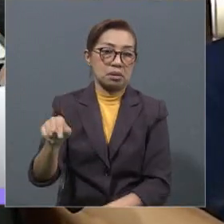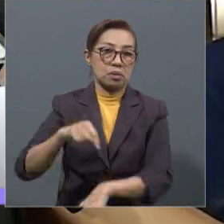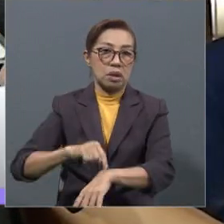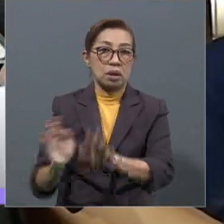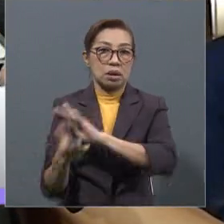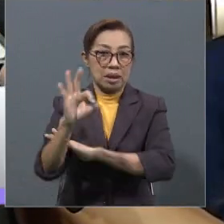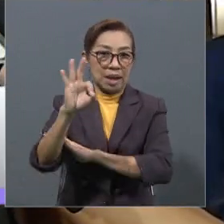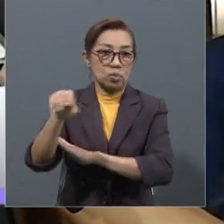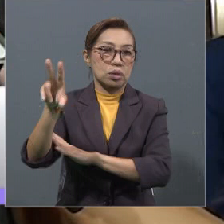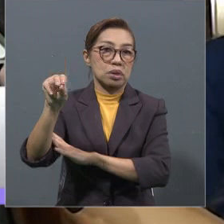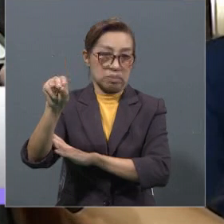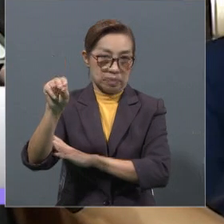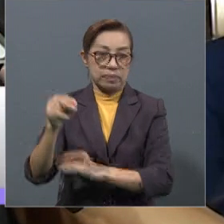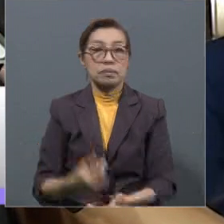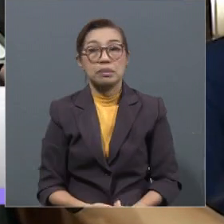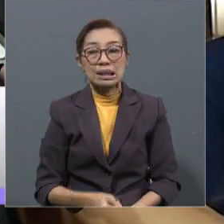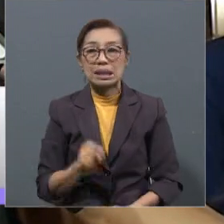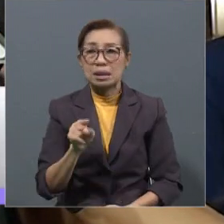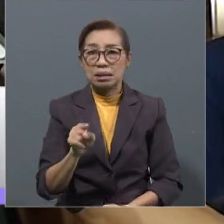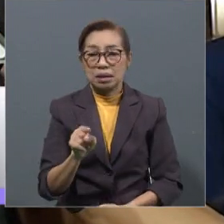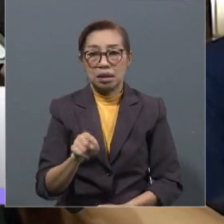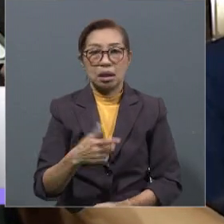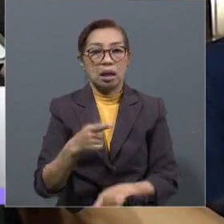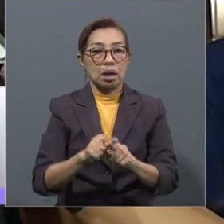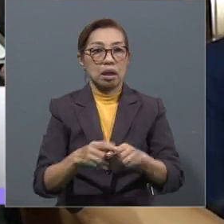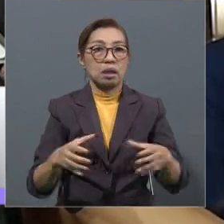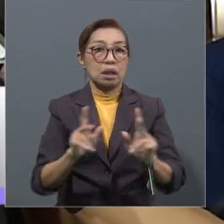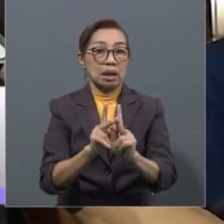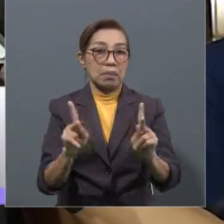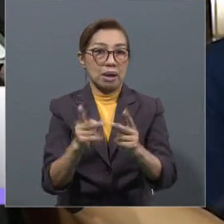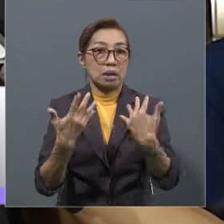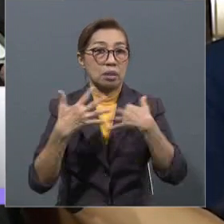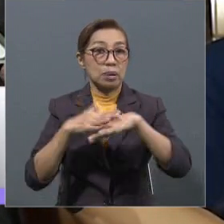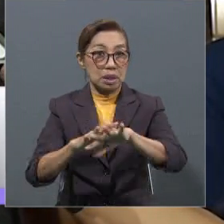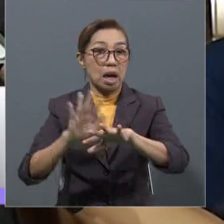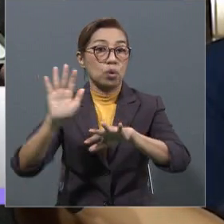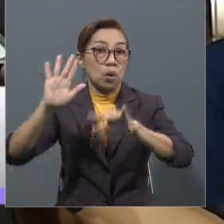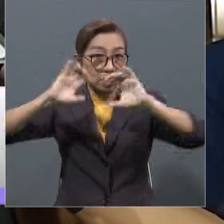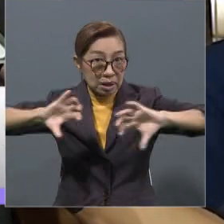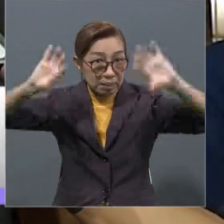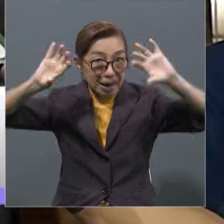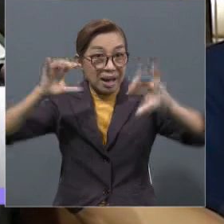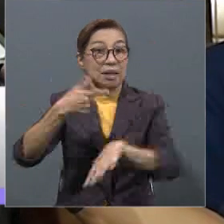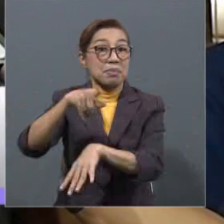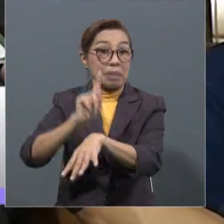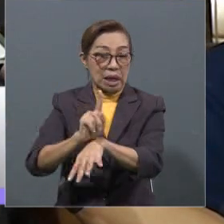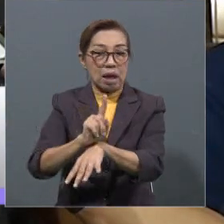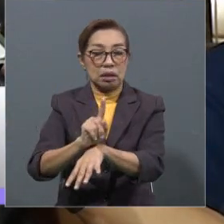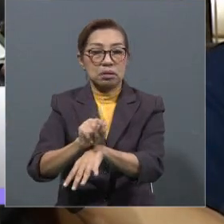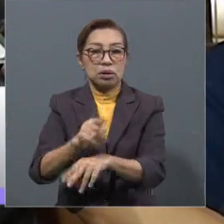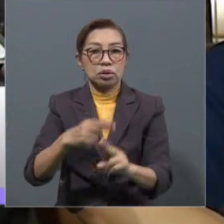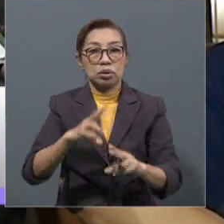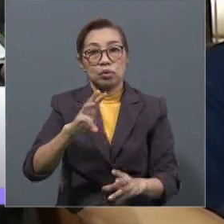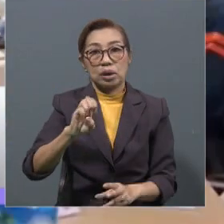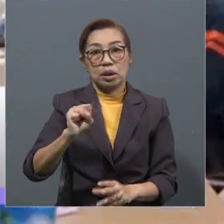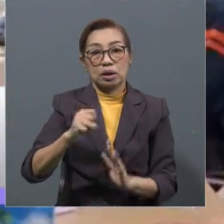9:30นซึ่งเรื่องนี้ค่ะประธานคณะกรรมการประสานงานพรรคร่วมรัฐบาลนะคะก็คือประธานวิปรัฐบาลนายวิสุทธิ์